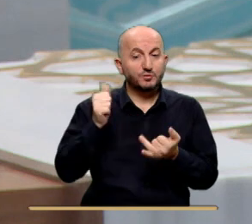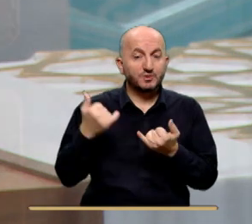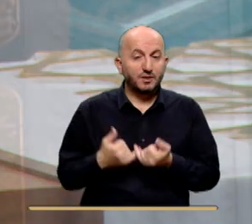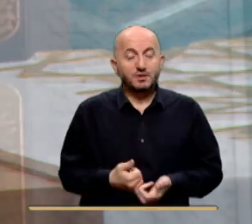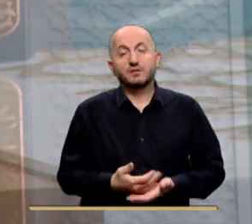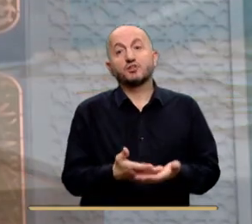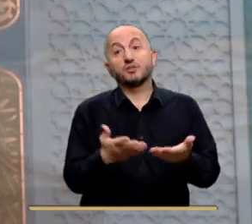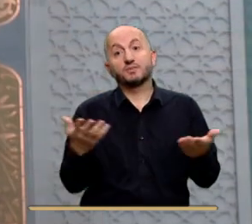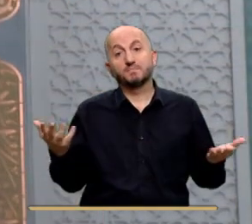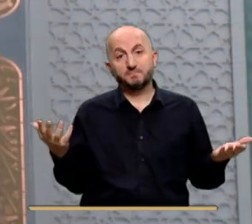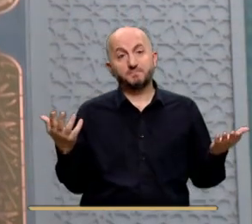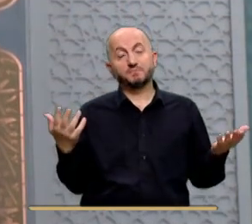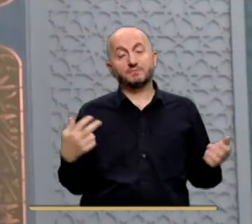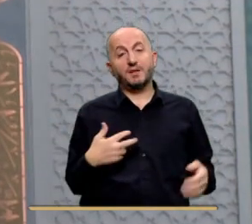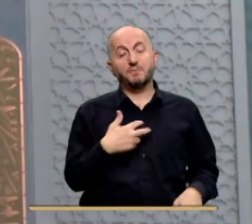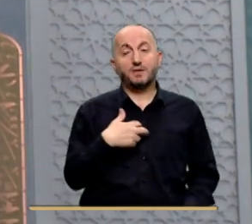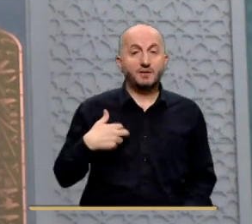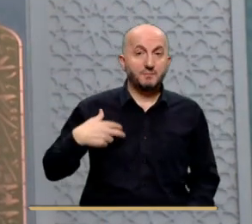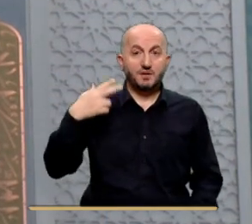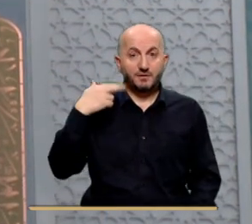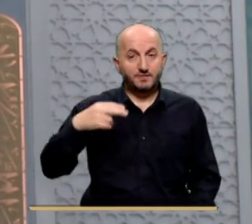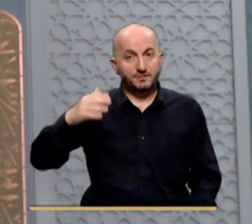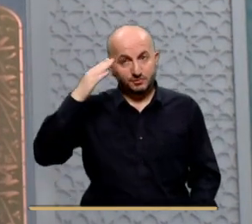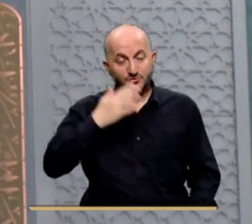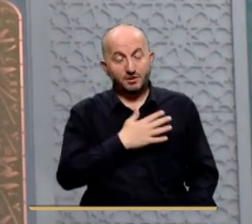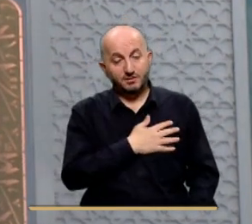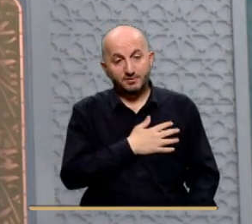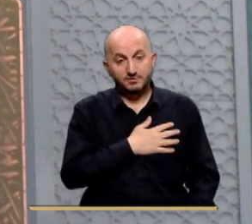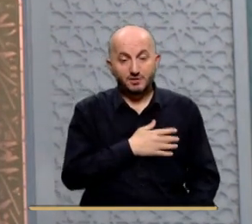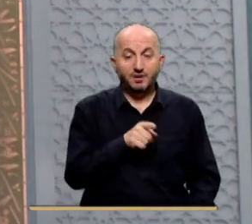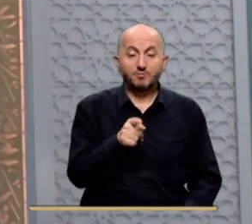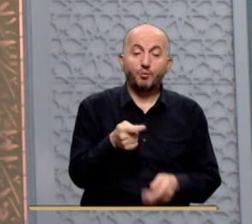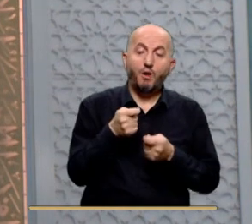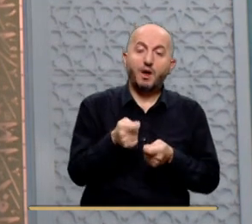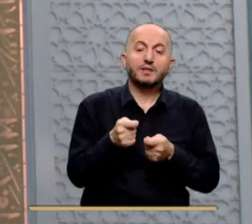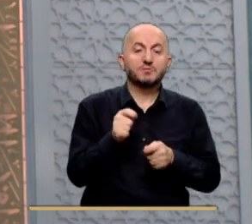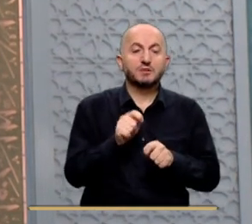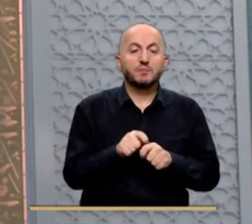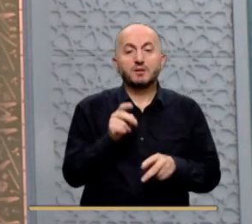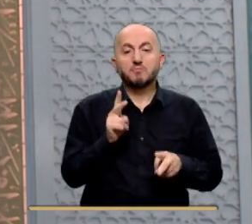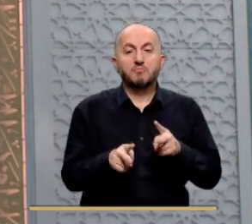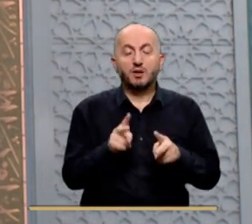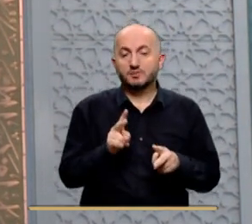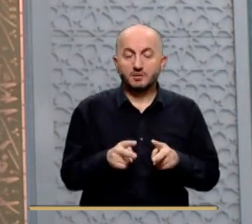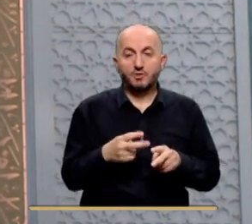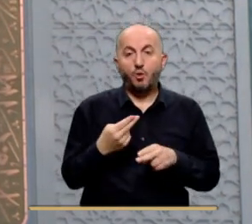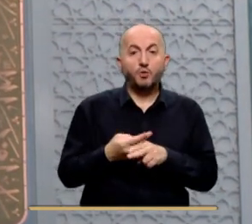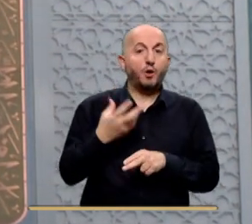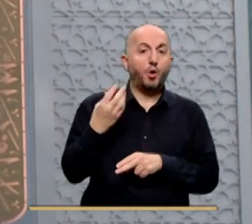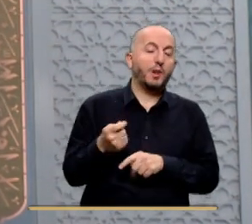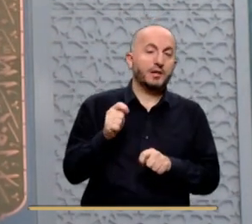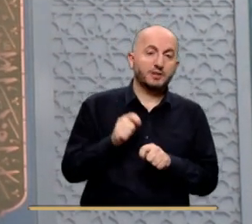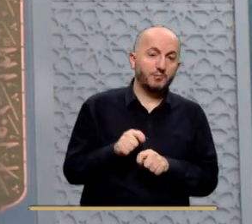kardeşlerim. Efendimiz sallallahu aleyhi ve sellem bu eğitimi yaparken bazen tatbiki olarak yapıyordu.